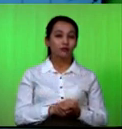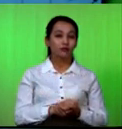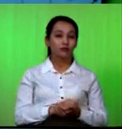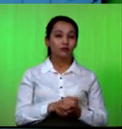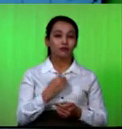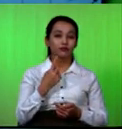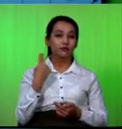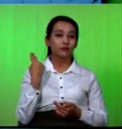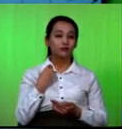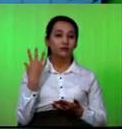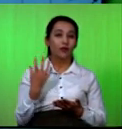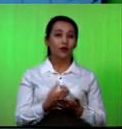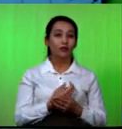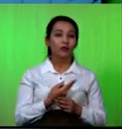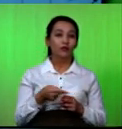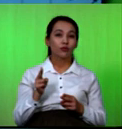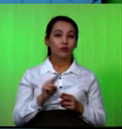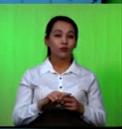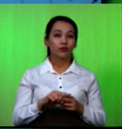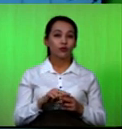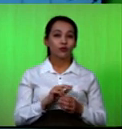Kamayuvchini topish uchun esa